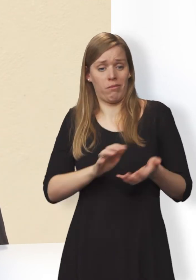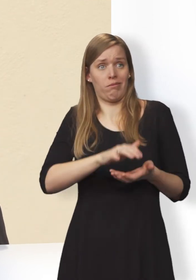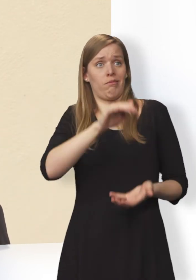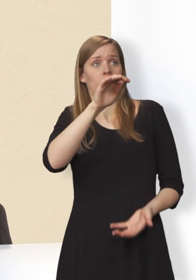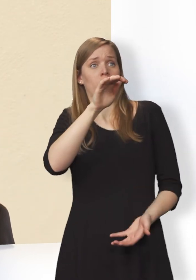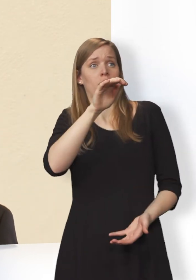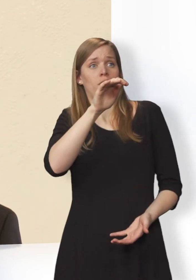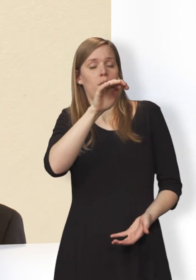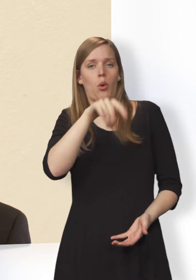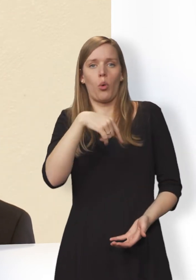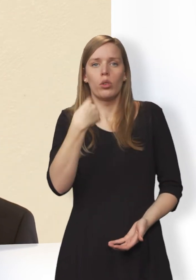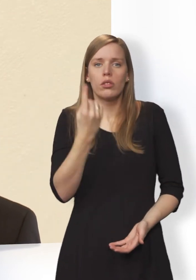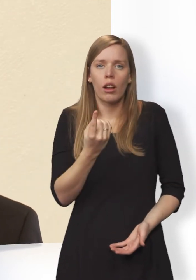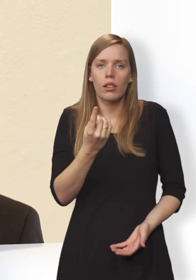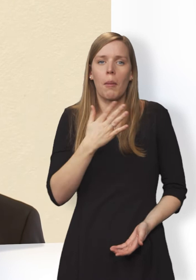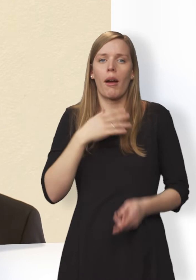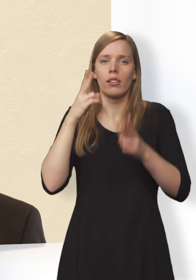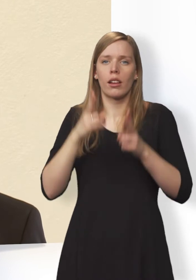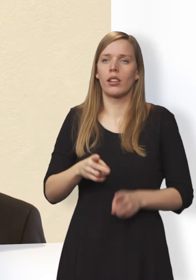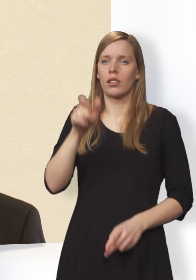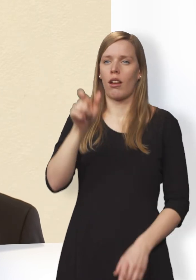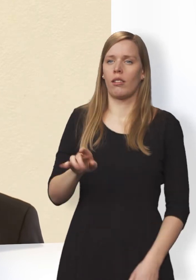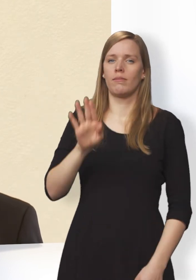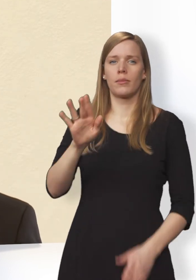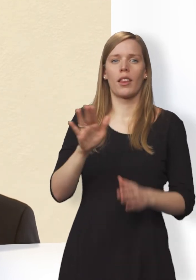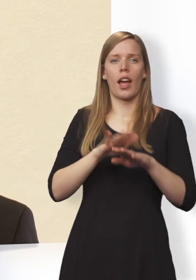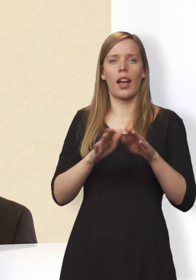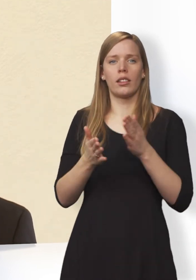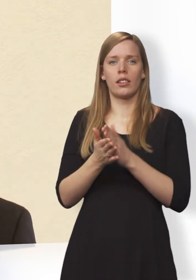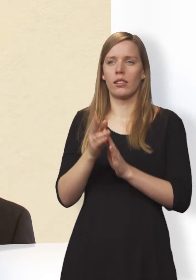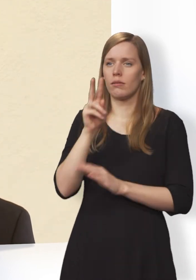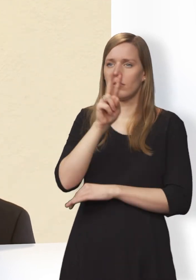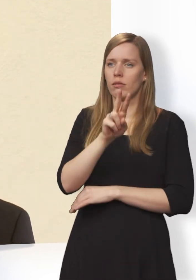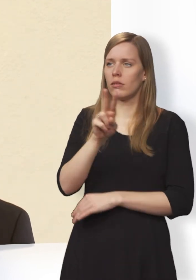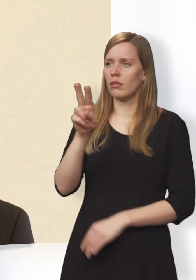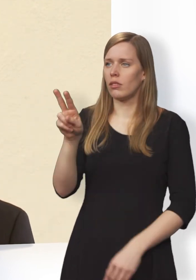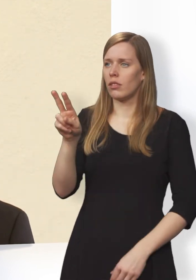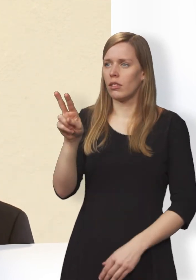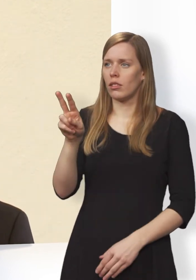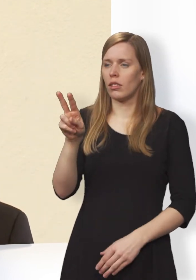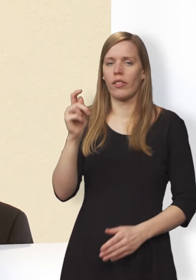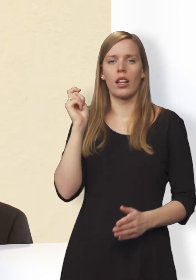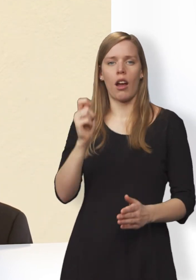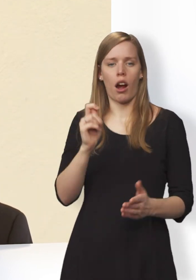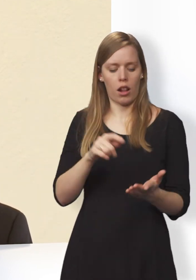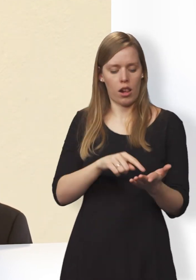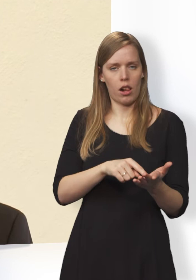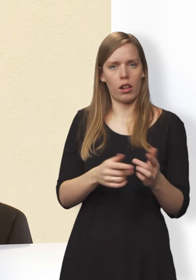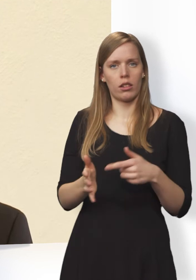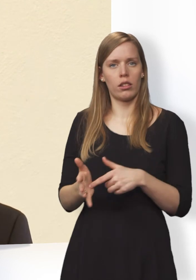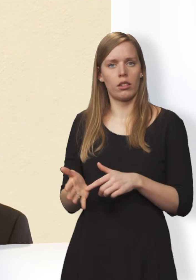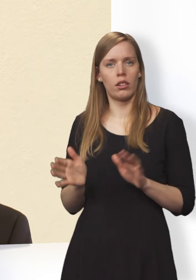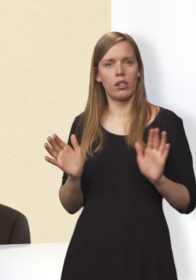auf die hände unseres richter sehen das sind nägel male zu sehen